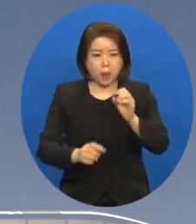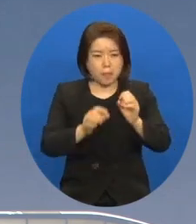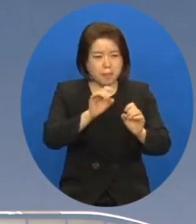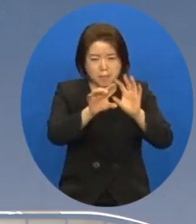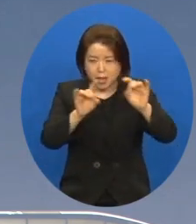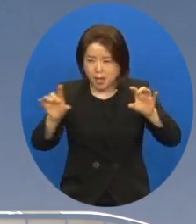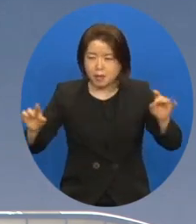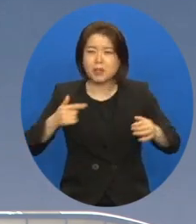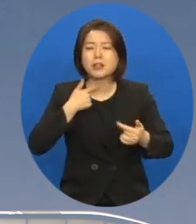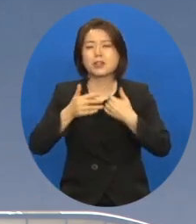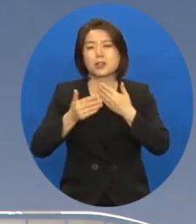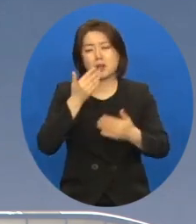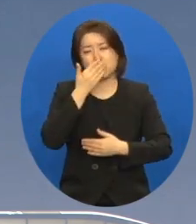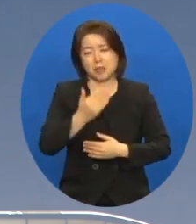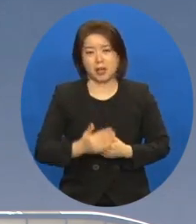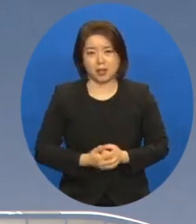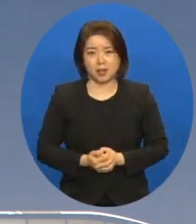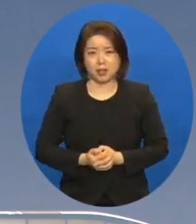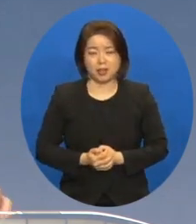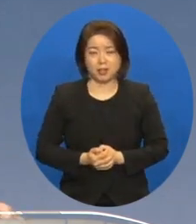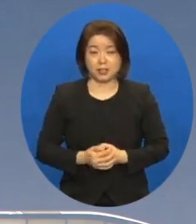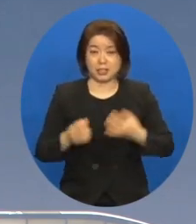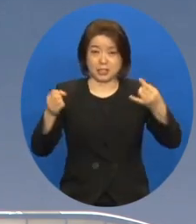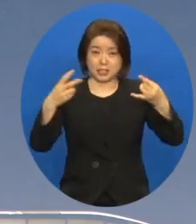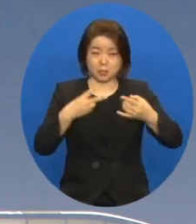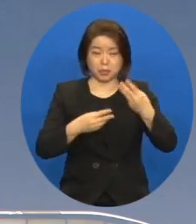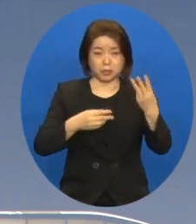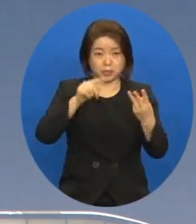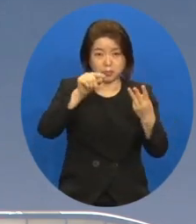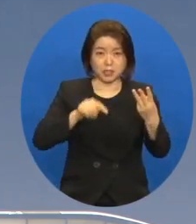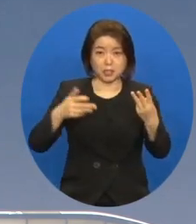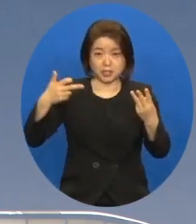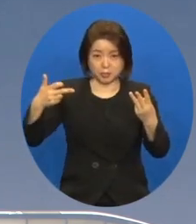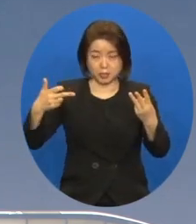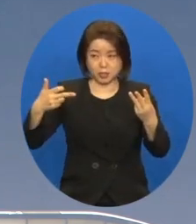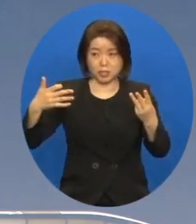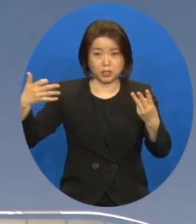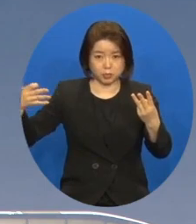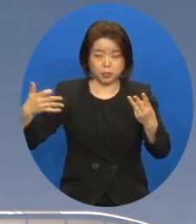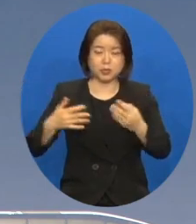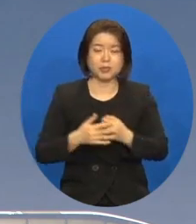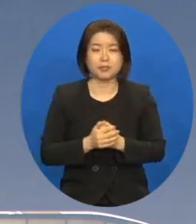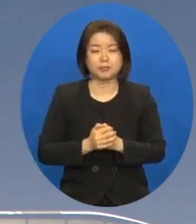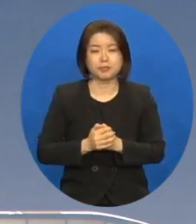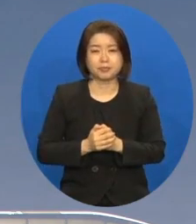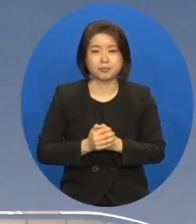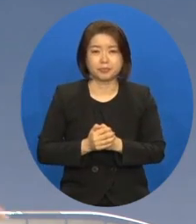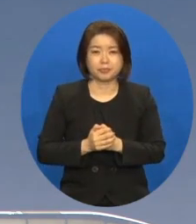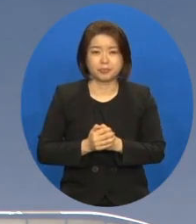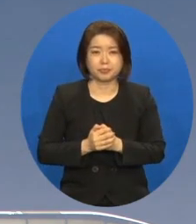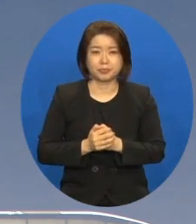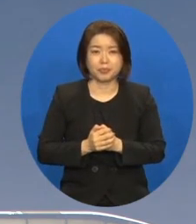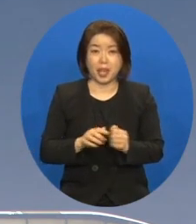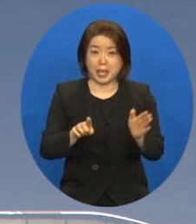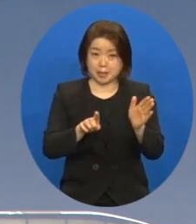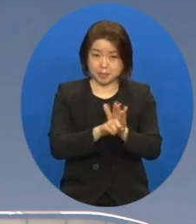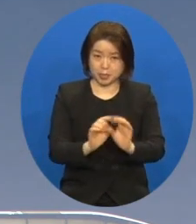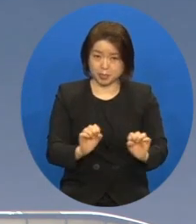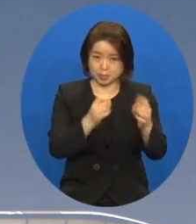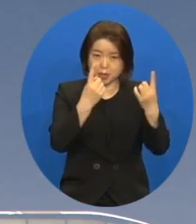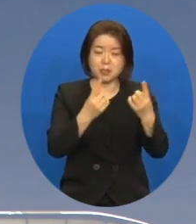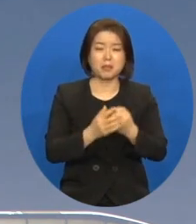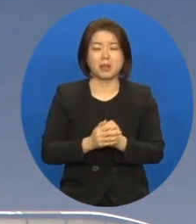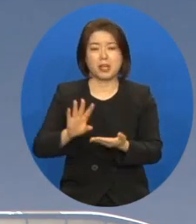경험하게 되는 에베소서 3장 17절 19절까지 말씀입니다. 믿음으로